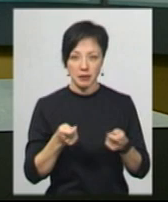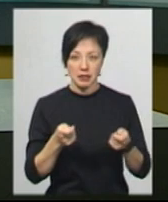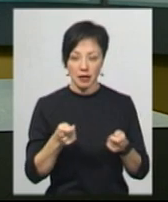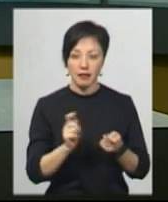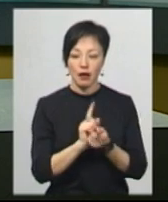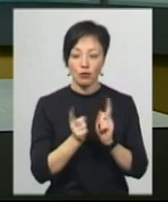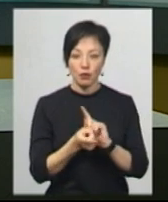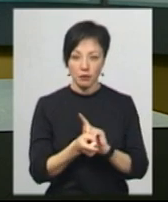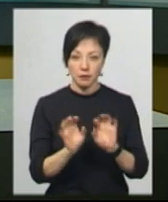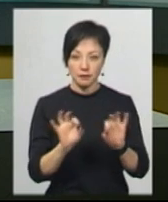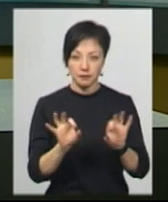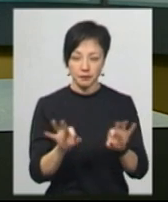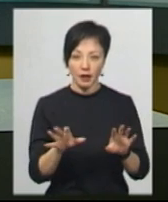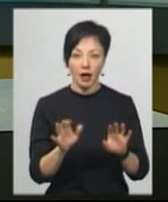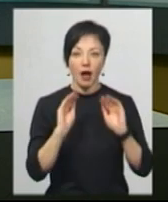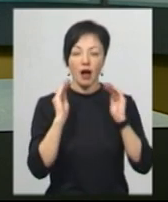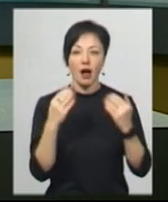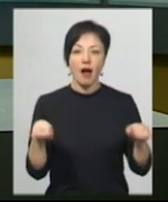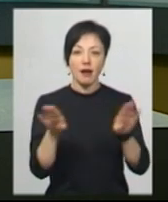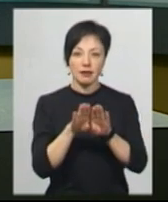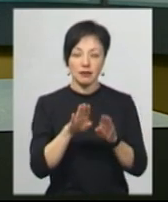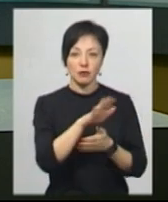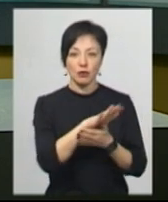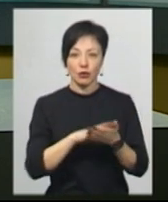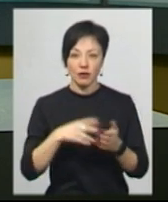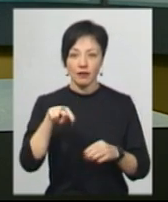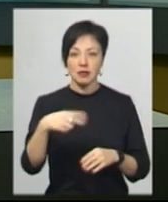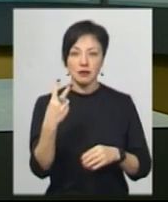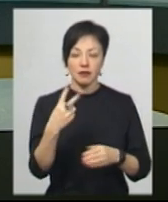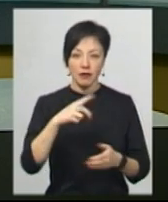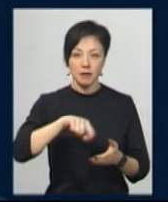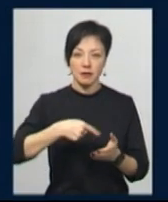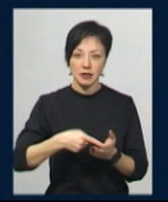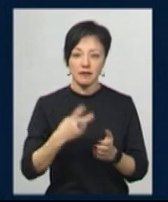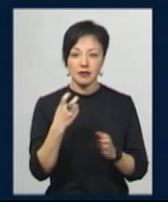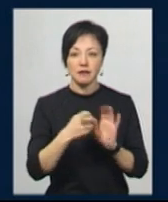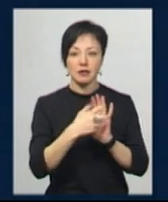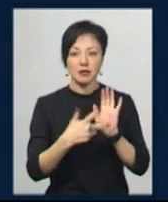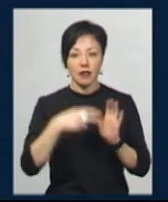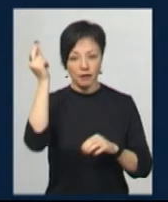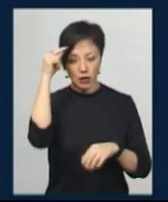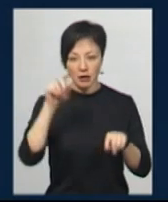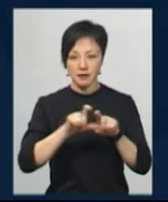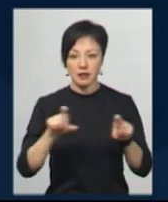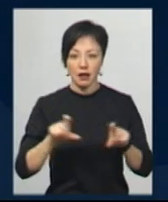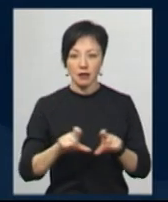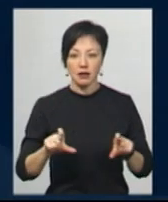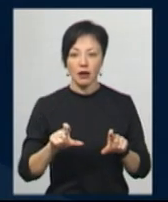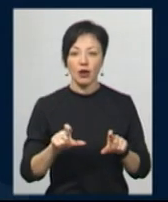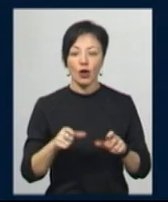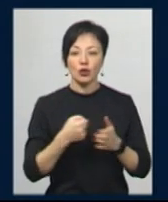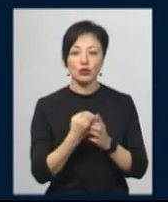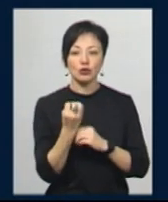Натомість, за словами чиновника, карантин подовжено у 22 населених пунктах у 218 навчальних закладах. Зокрема,